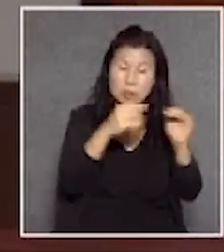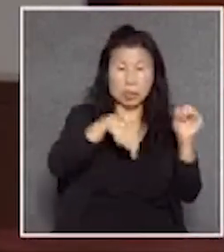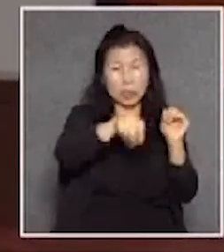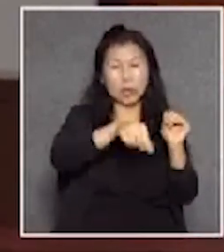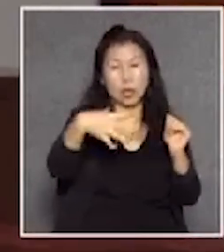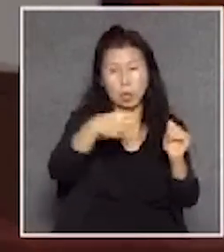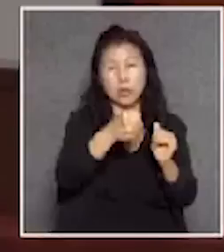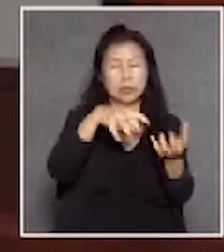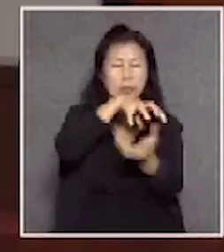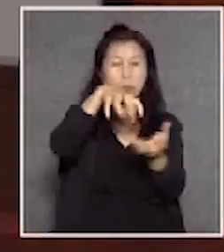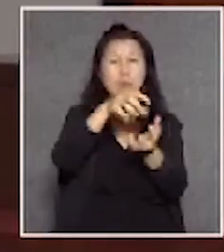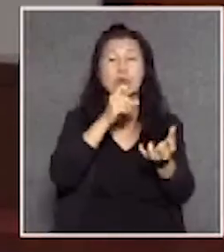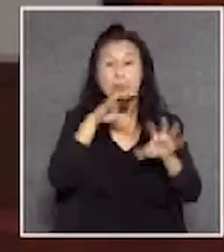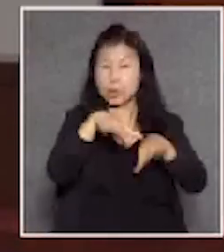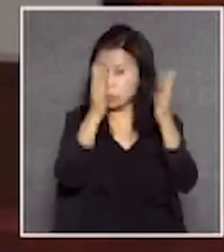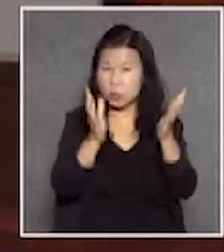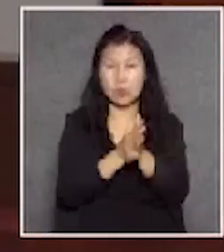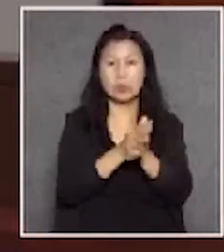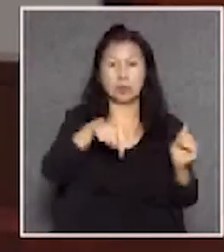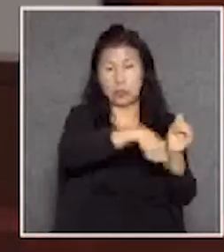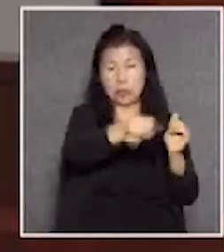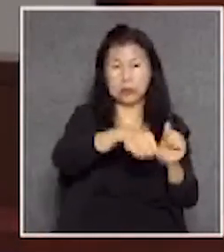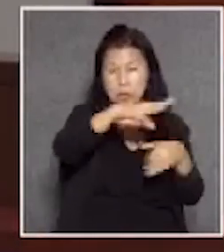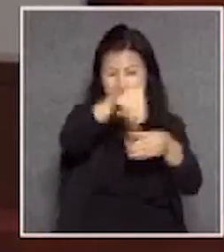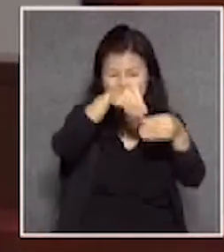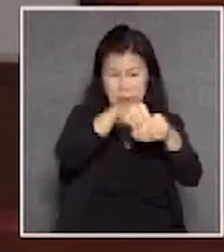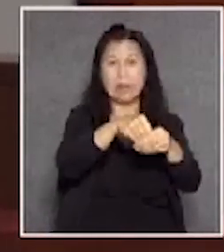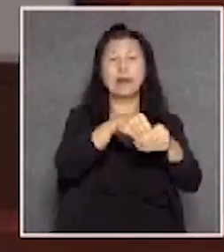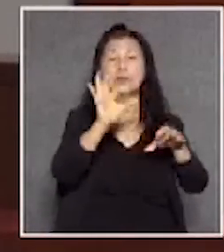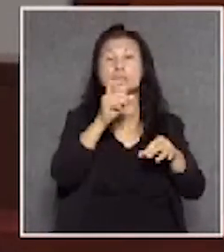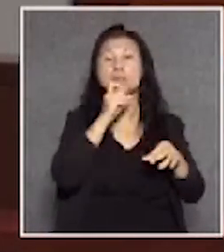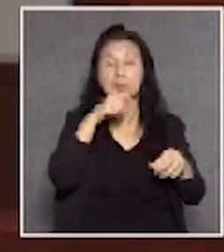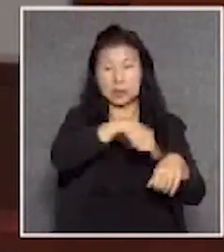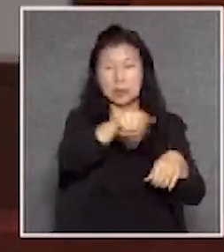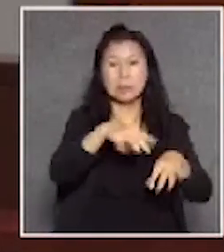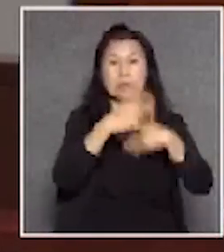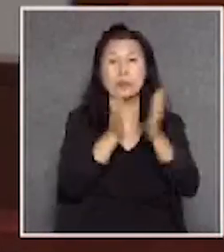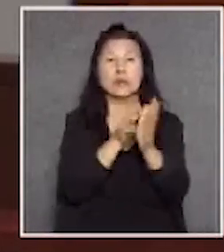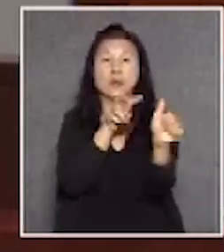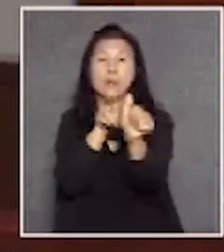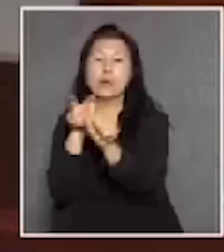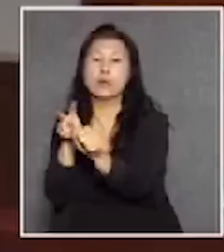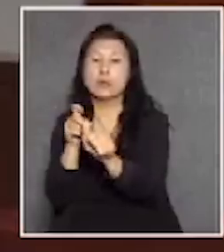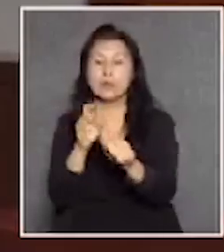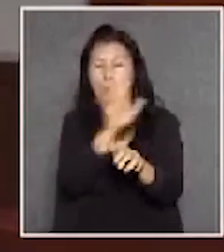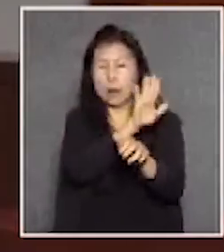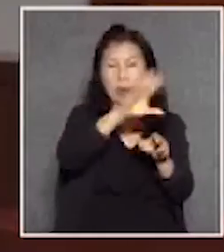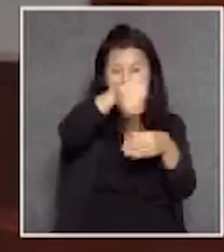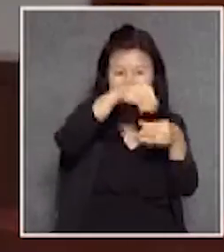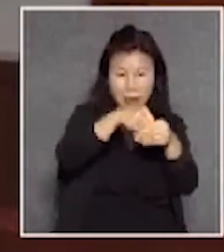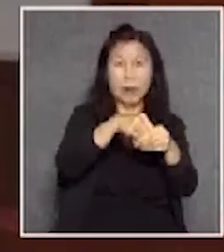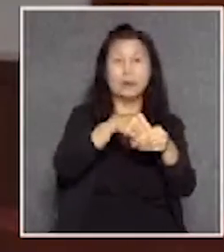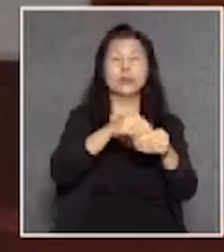雜，於是沒有將全部土地納入範圍，令到一些土地成為不受保護的所謂不包括用